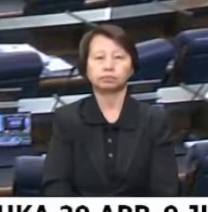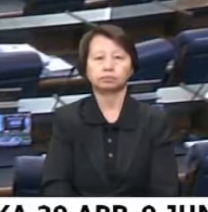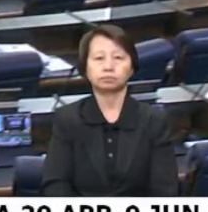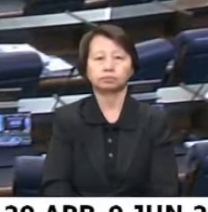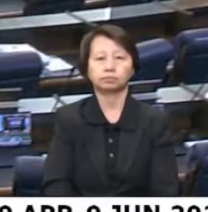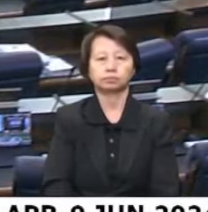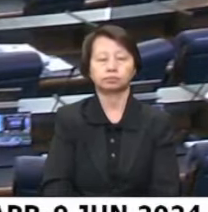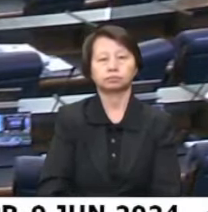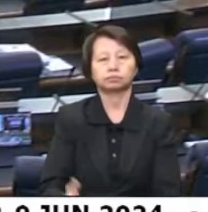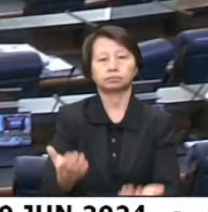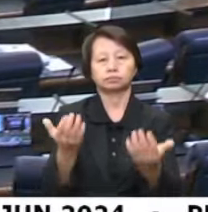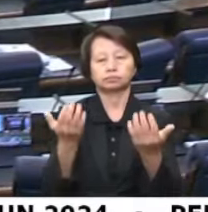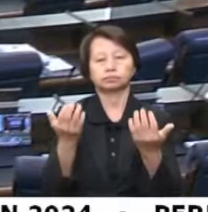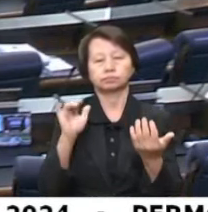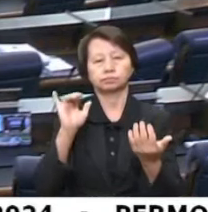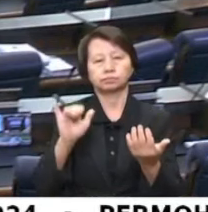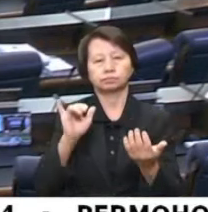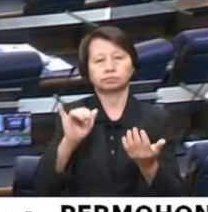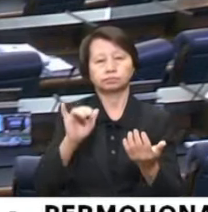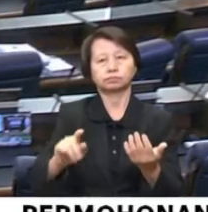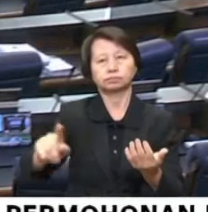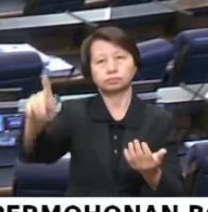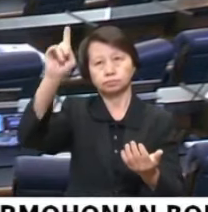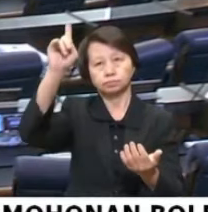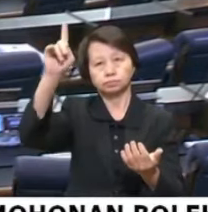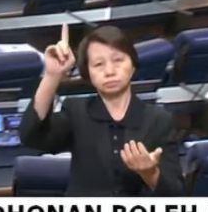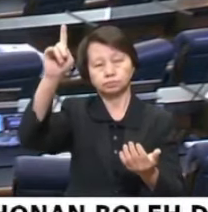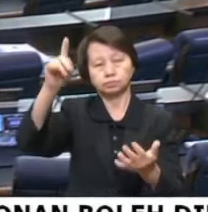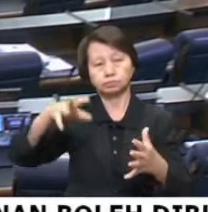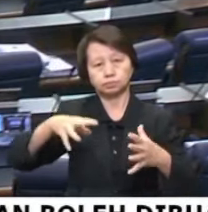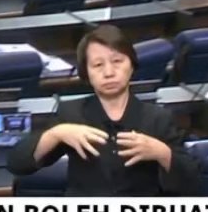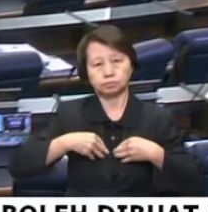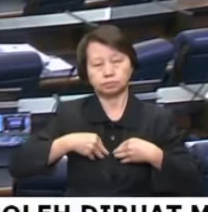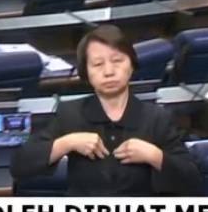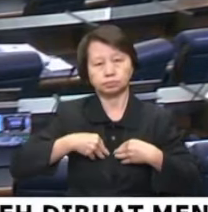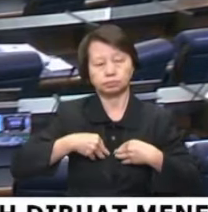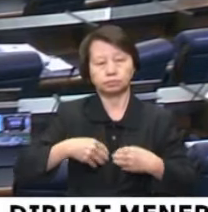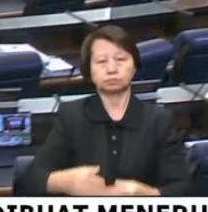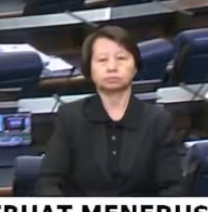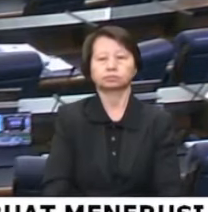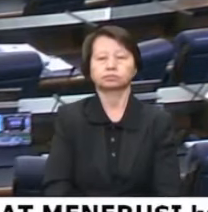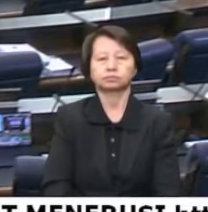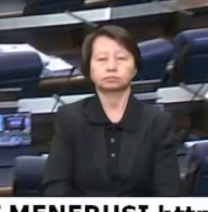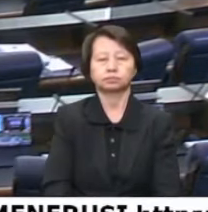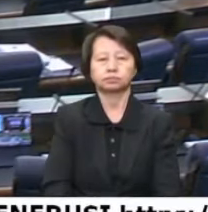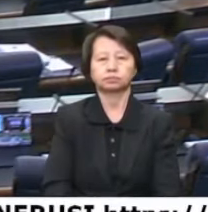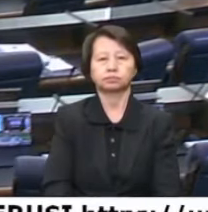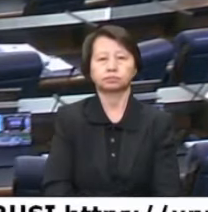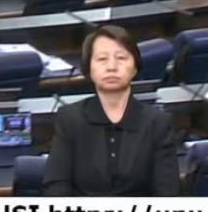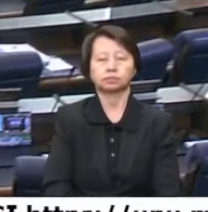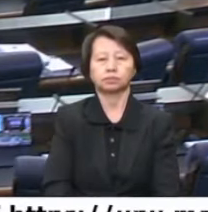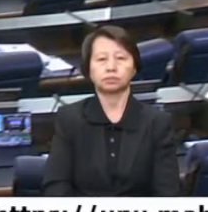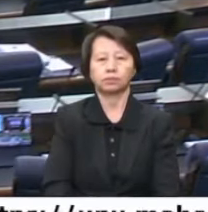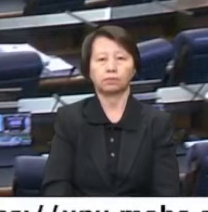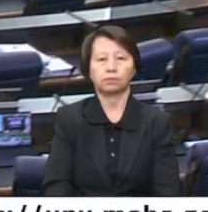Ya Allah, dipohonkan doa kami diperkenan. Amin. Ya Tuhan seluruh alam